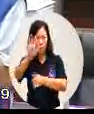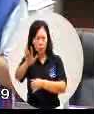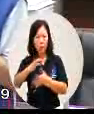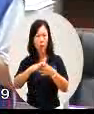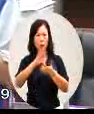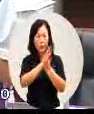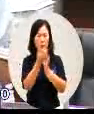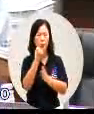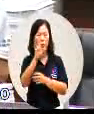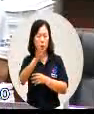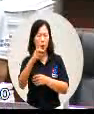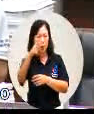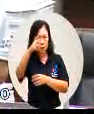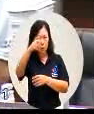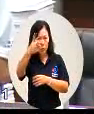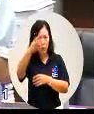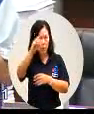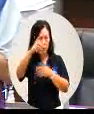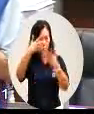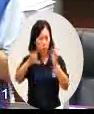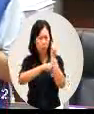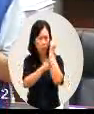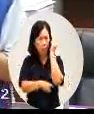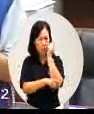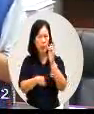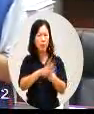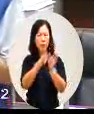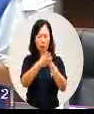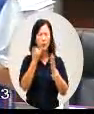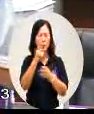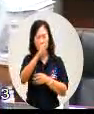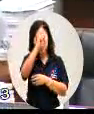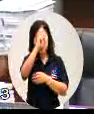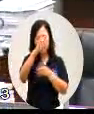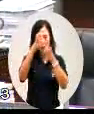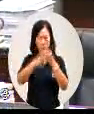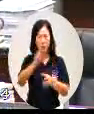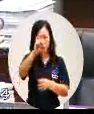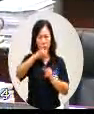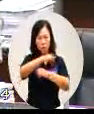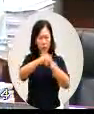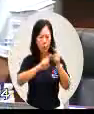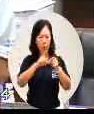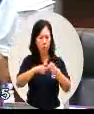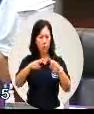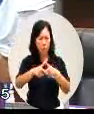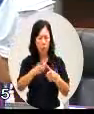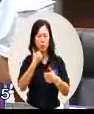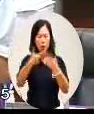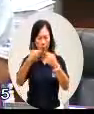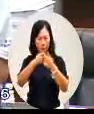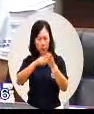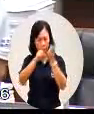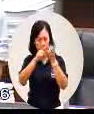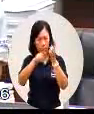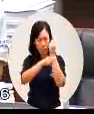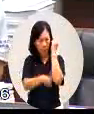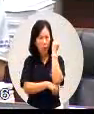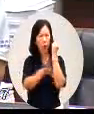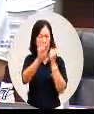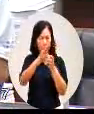六万几平，啊，结果我们给你要一个活动中心，那些都是符合法令规定，平均地权条